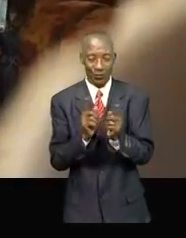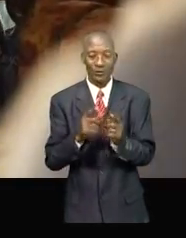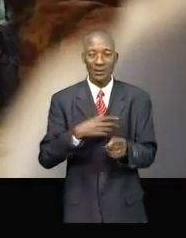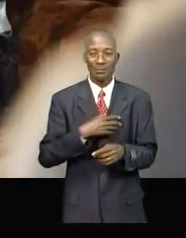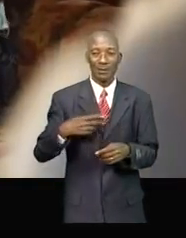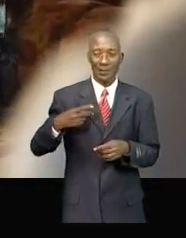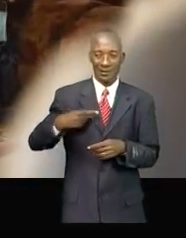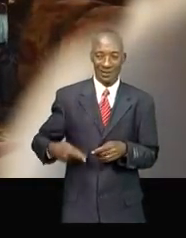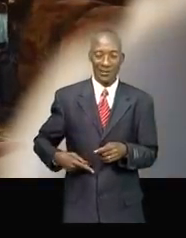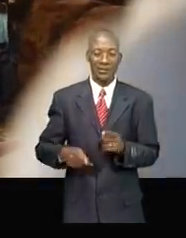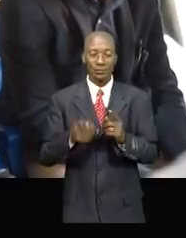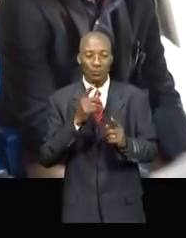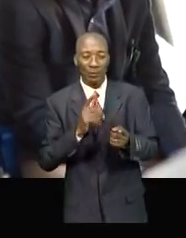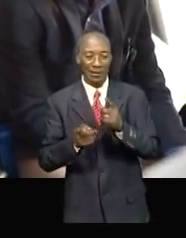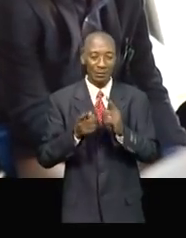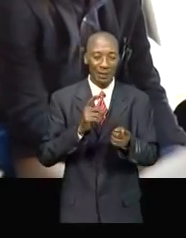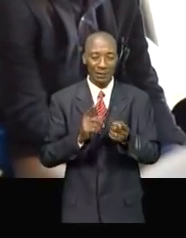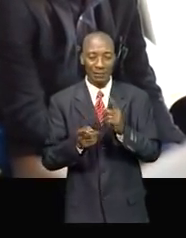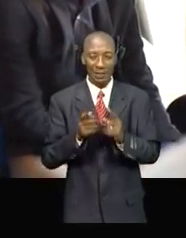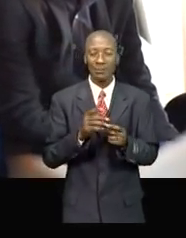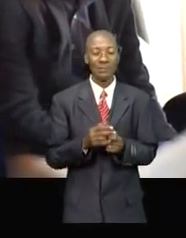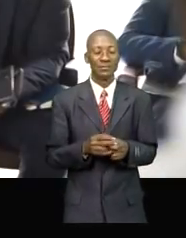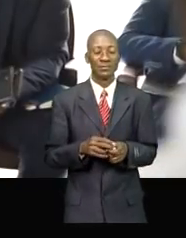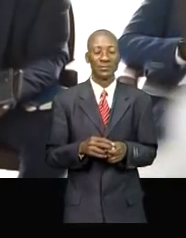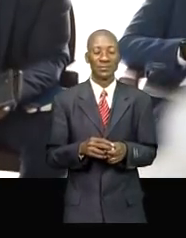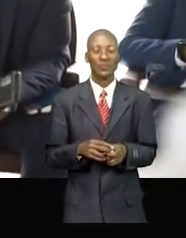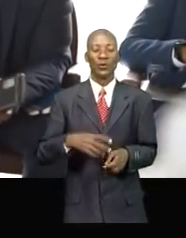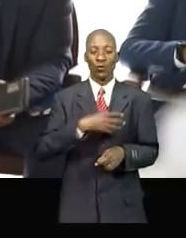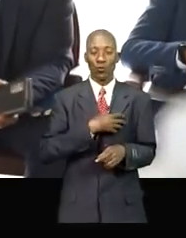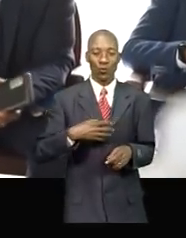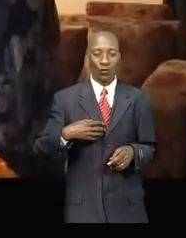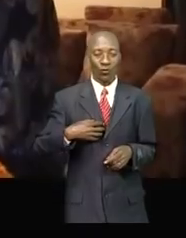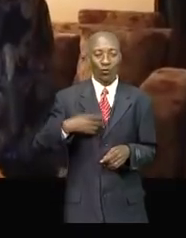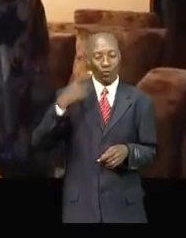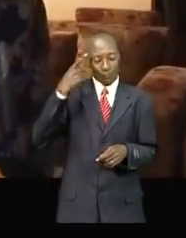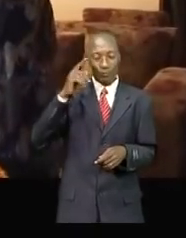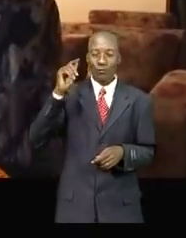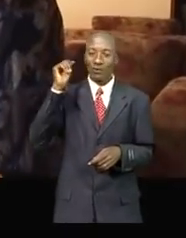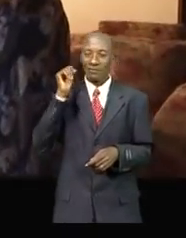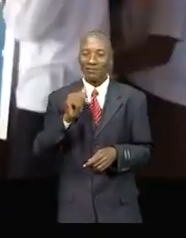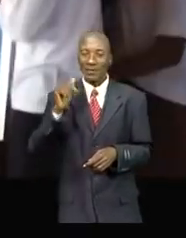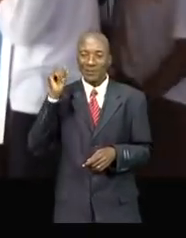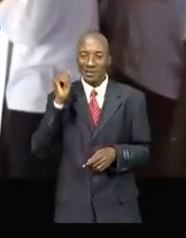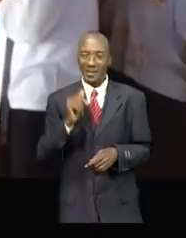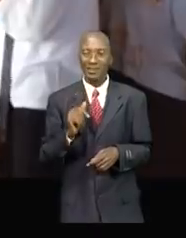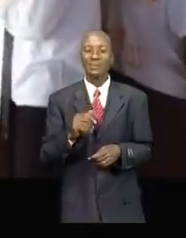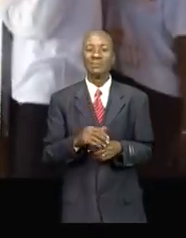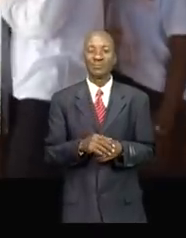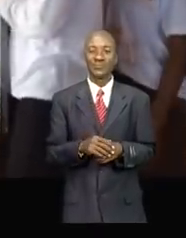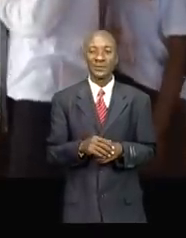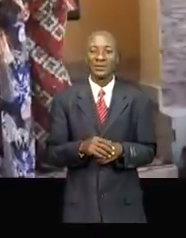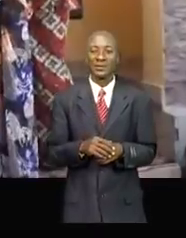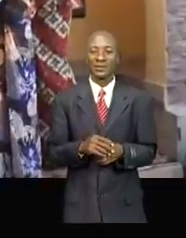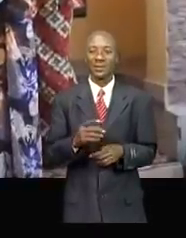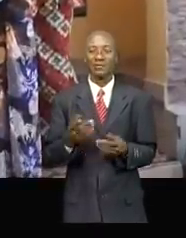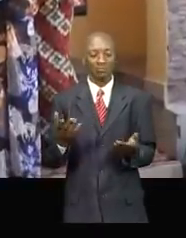avec admiration. Congo Féminin, c'est aussi et beaucoup plus sortir de l'anonymat celles qui ont marqué par leur savoir-faire l'histoire